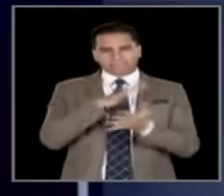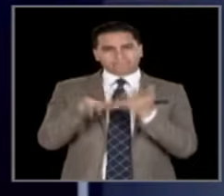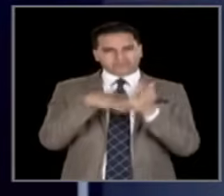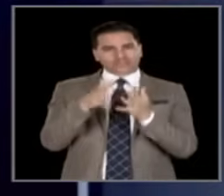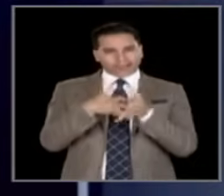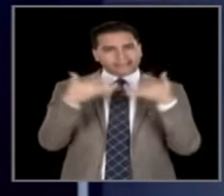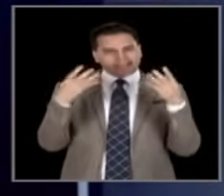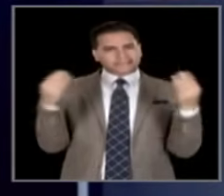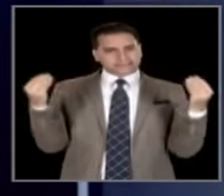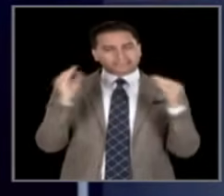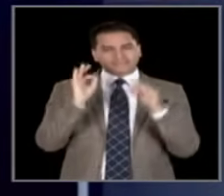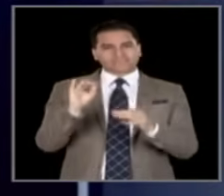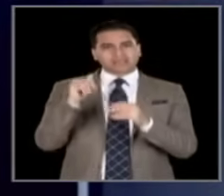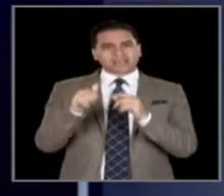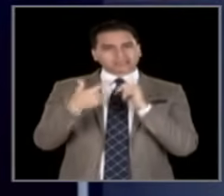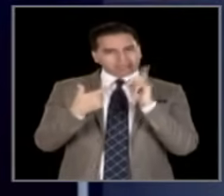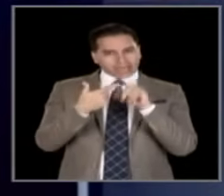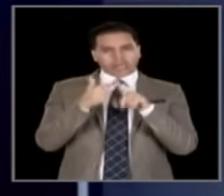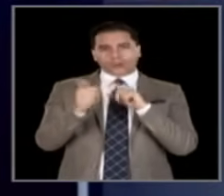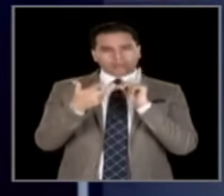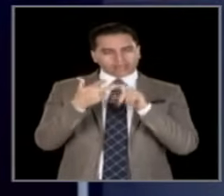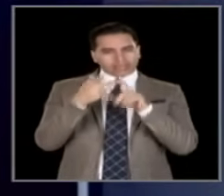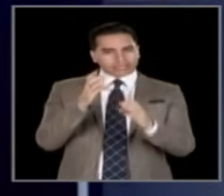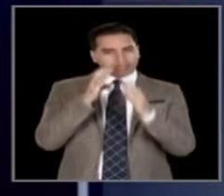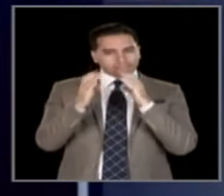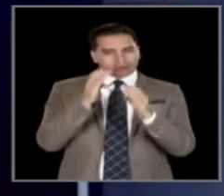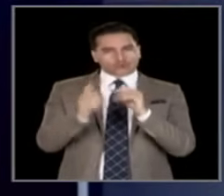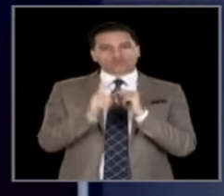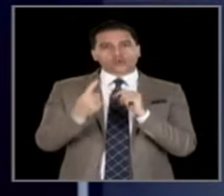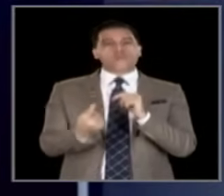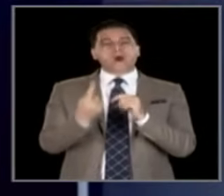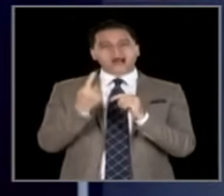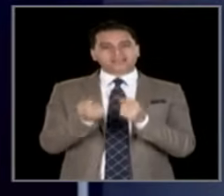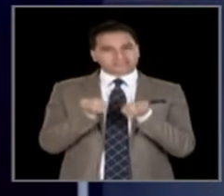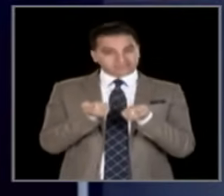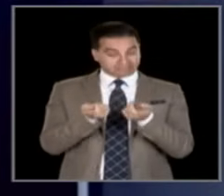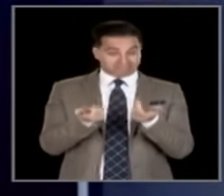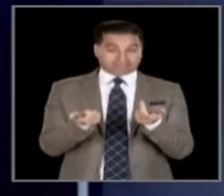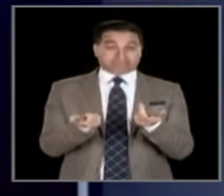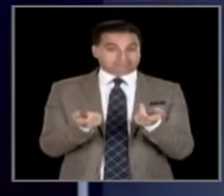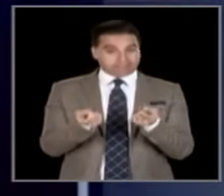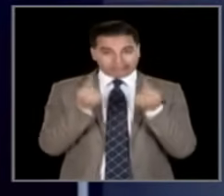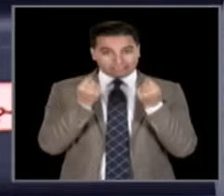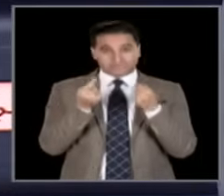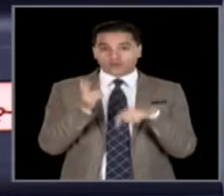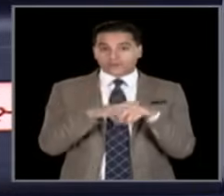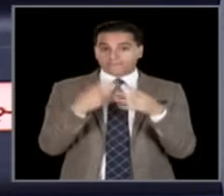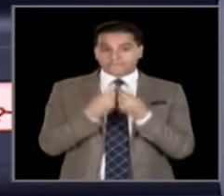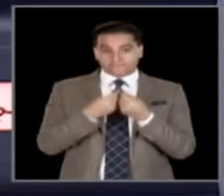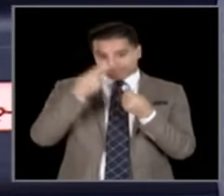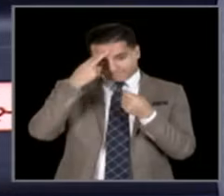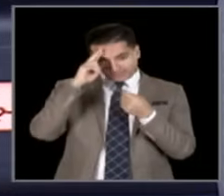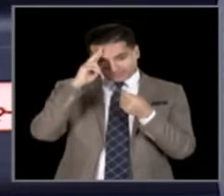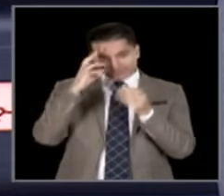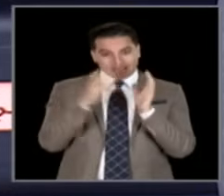كتيره جدا الفقره الثانيه والثالثه ولا سؤال واحد اتجاوب ومعانا مين